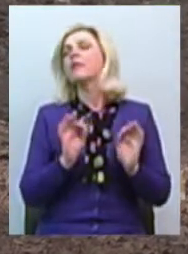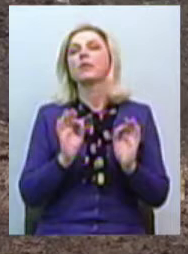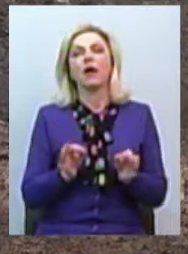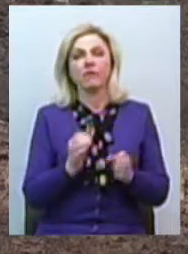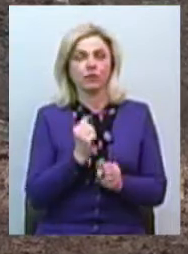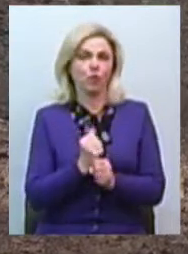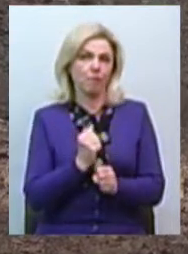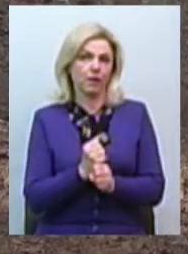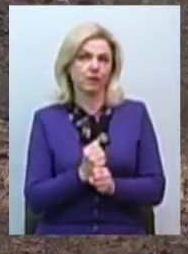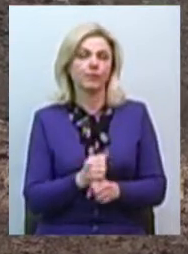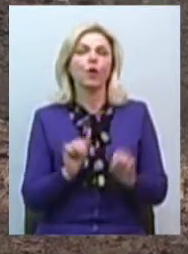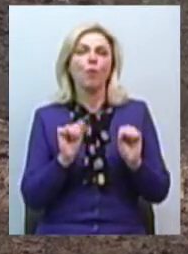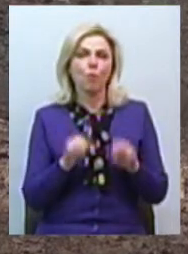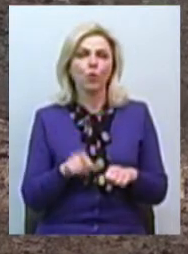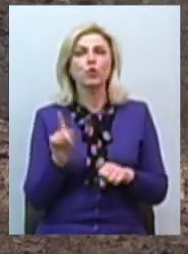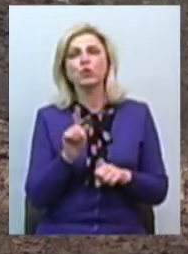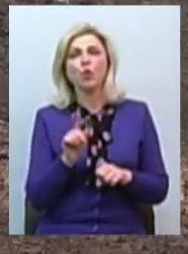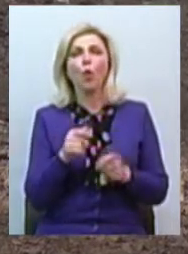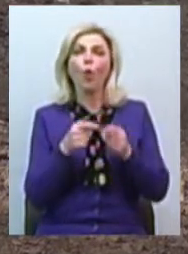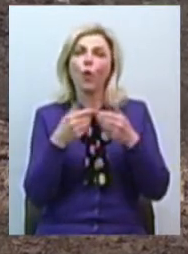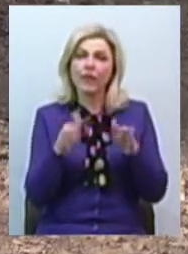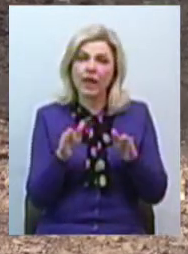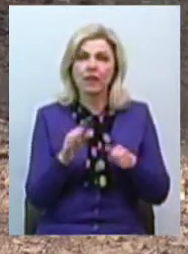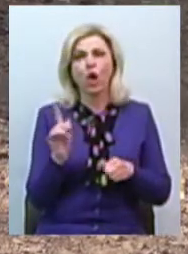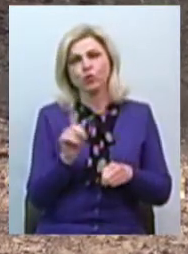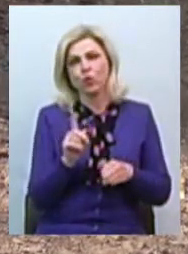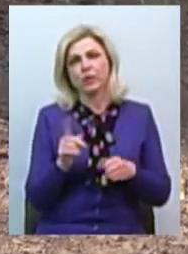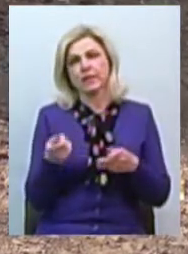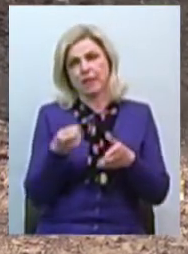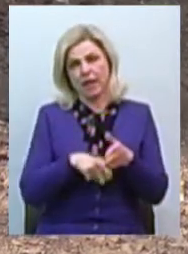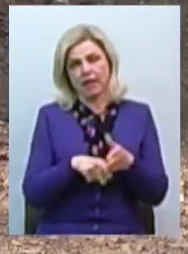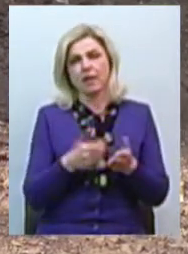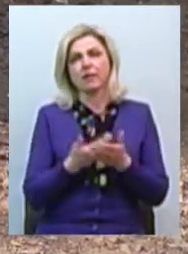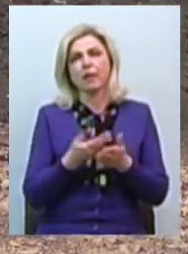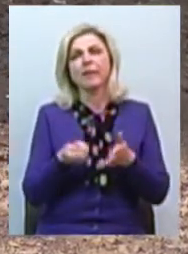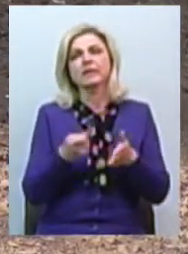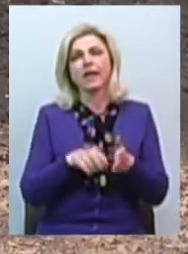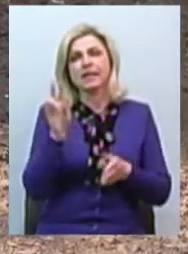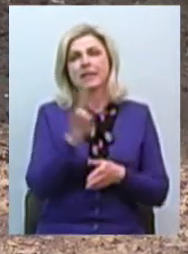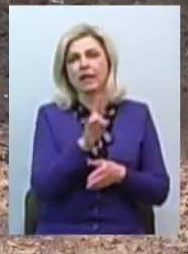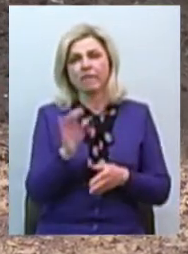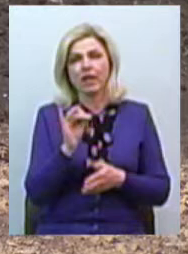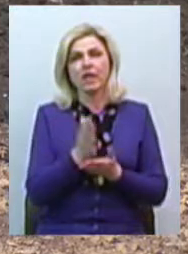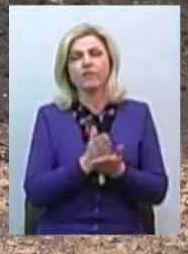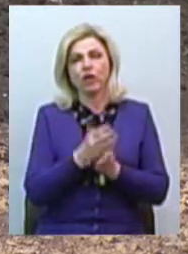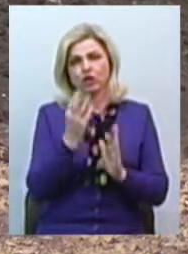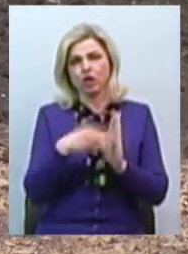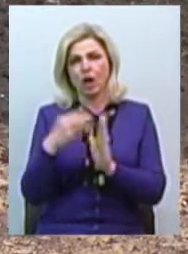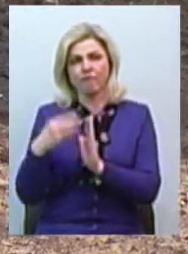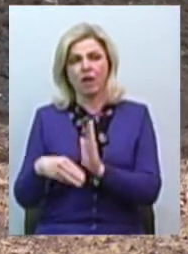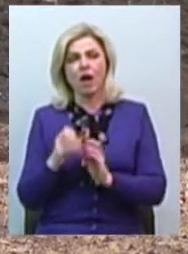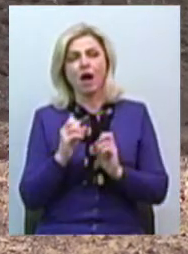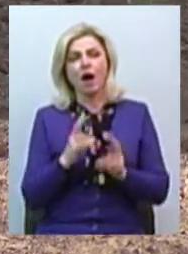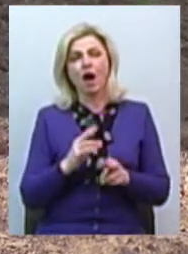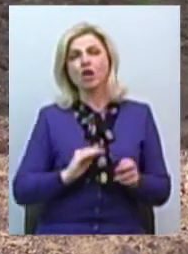зробили. Можна дещо відкрити, а дещо зачинити. Наприклад, позакривати церкви і священнослужителів штрафувати не як приватних